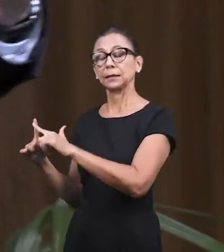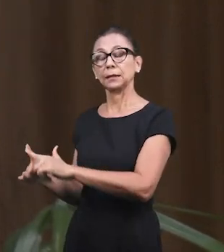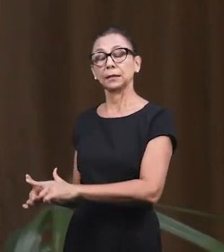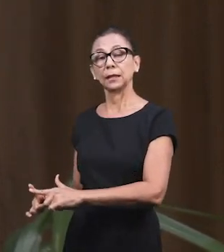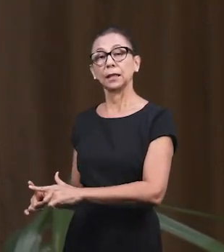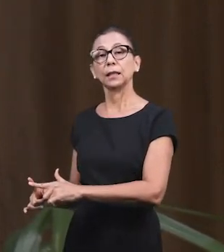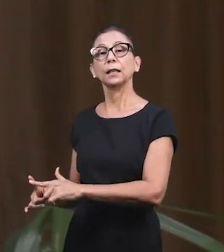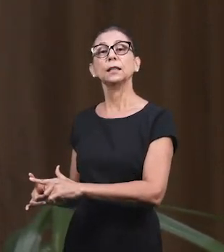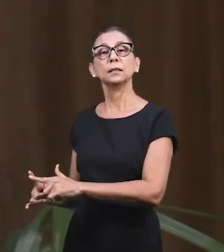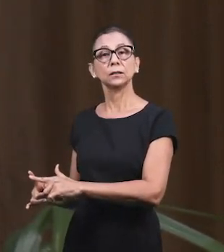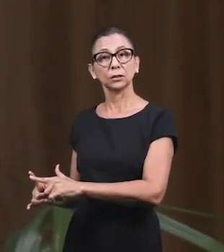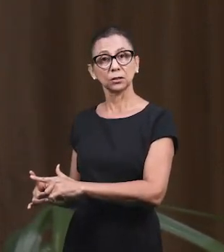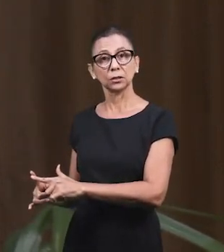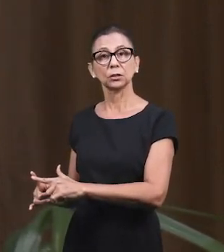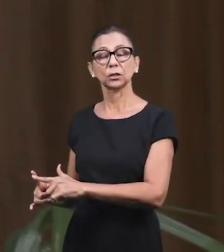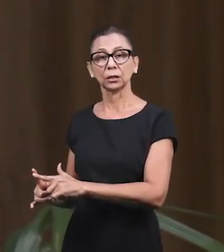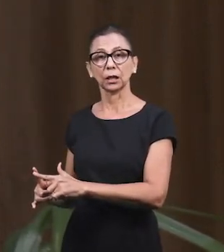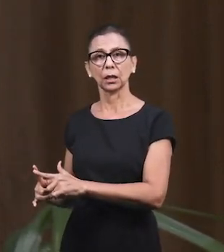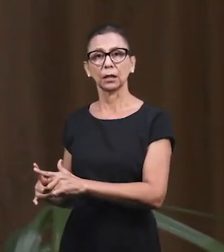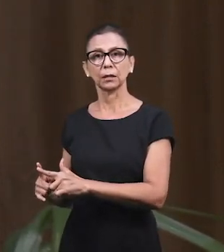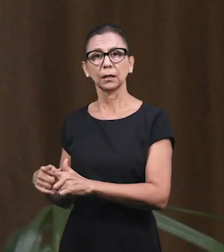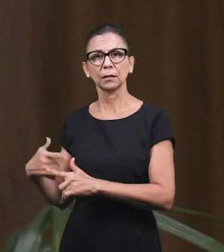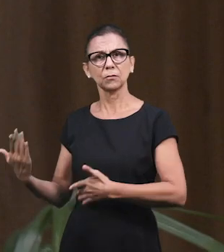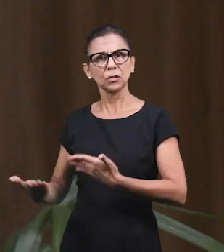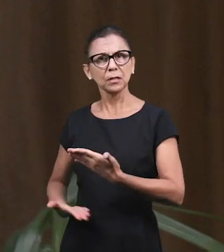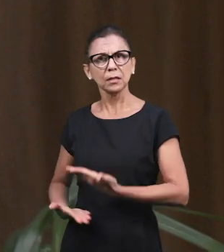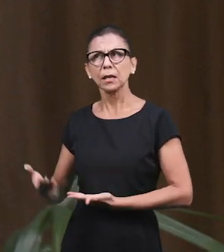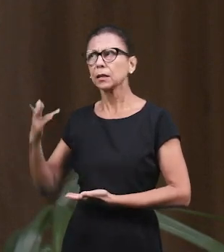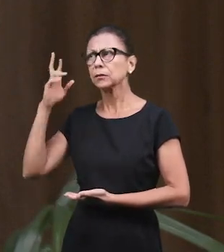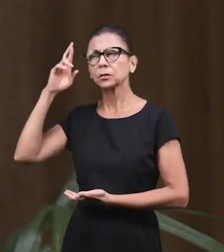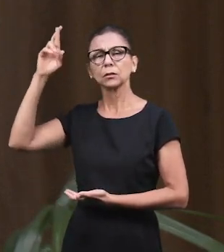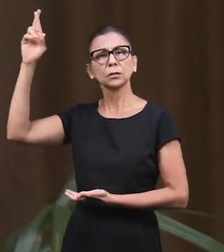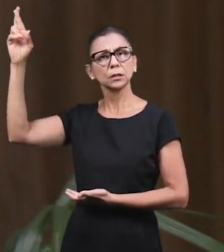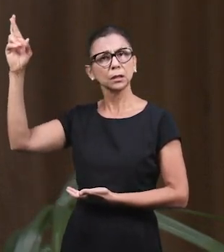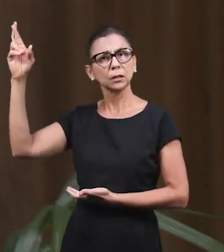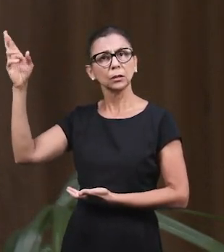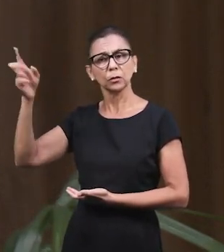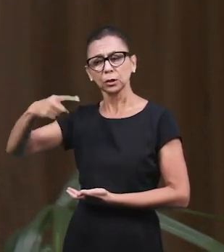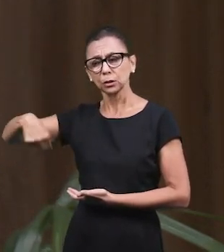était entre des frères, était dirigé à l'Église et